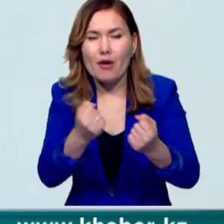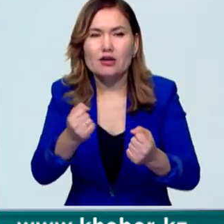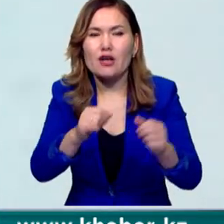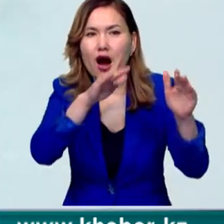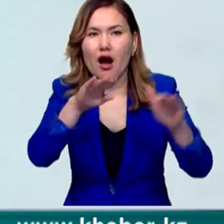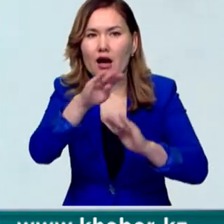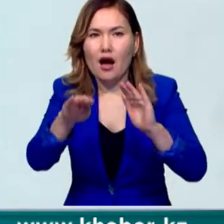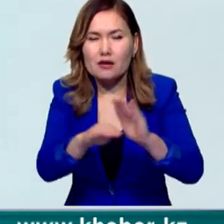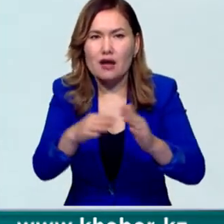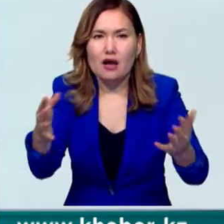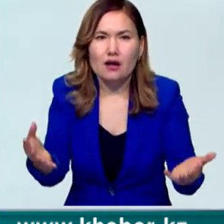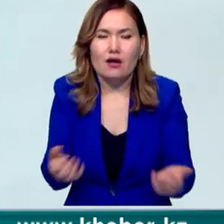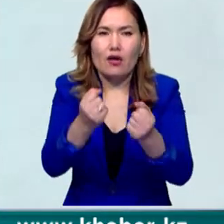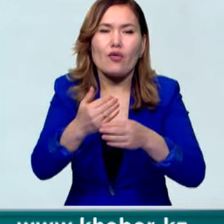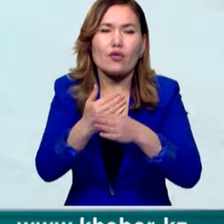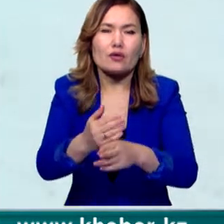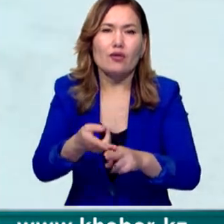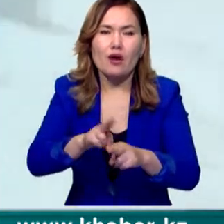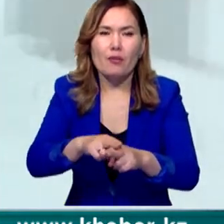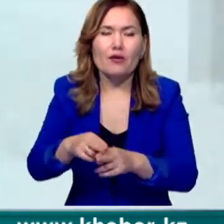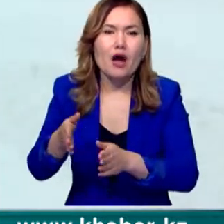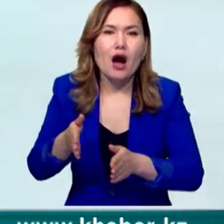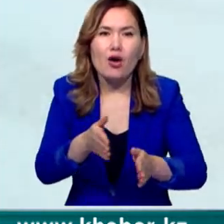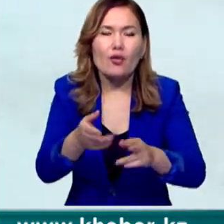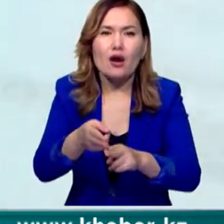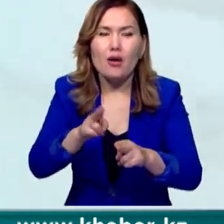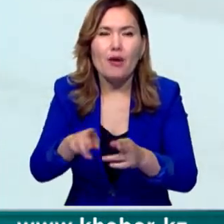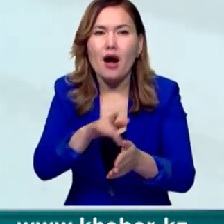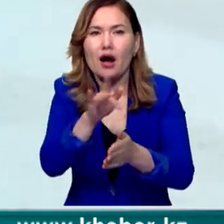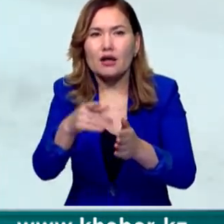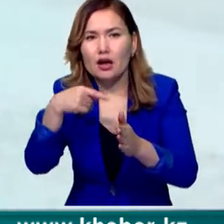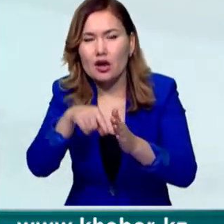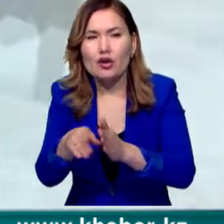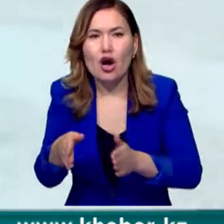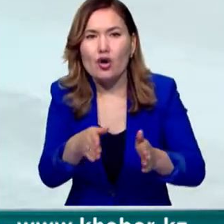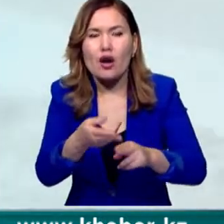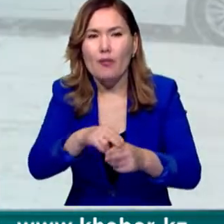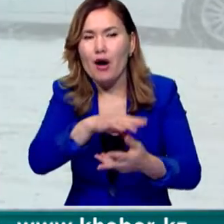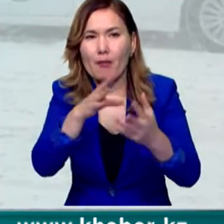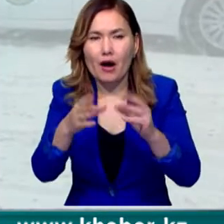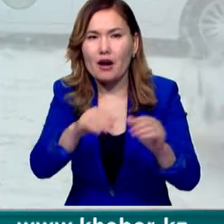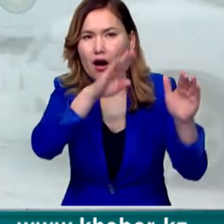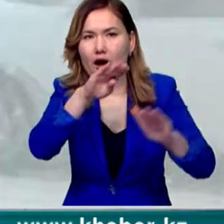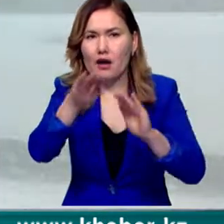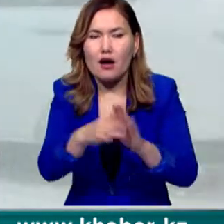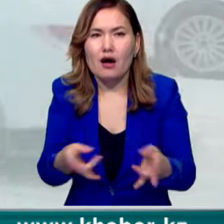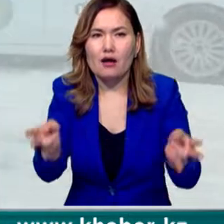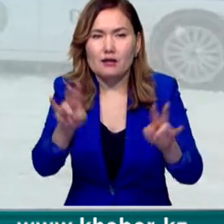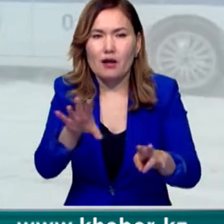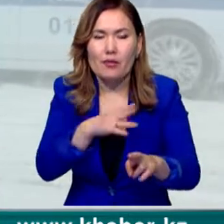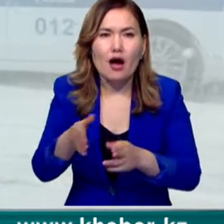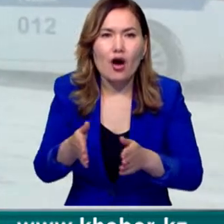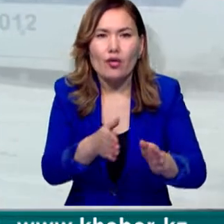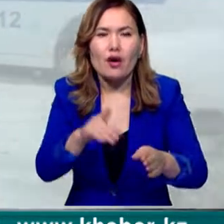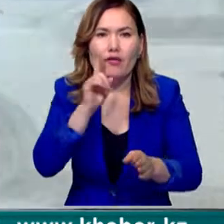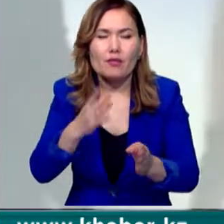қатынаста айтарлықтай қиындаған. Айналма жолдар, сондай қала ішіндегі кей жолдардың белгілі бөліктерде уақытша жабық тұр.